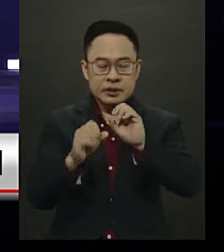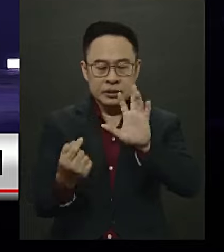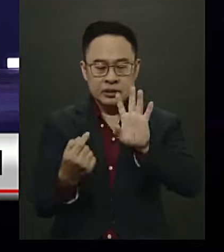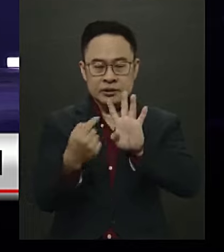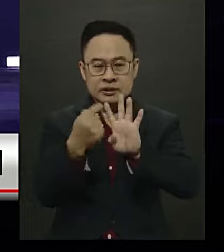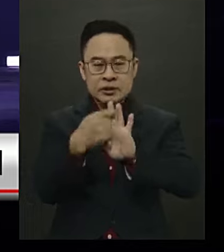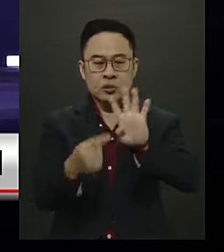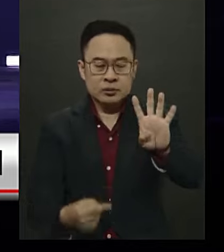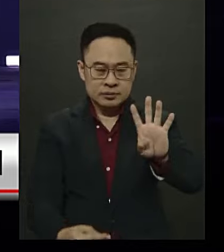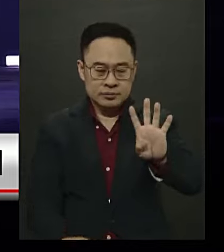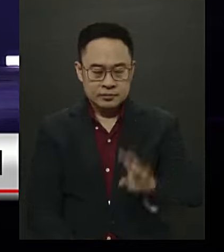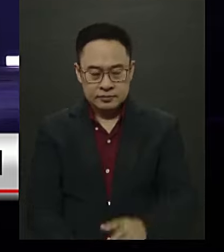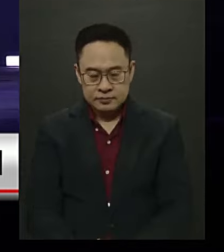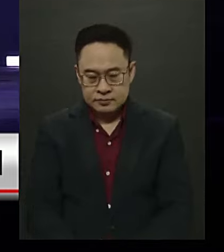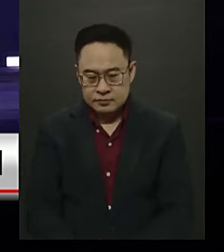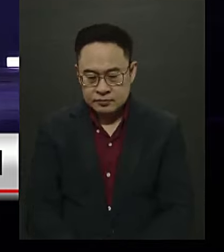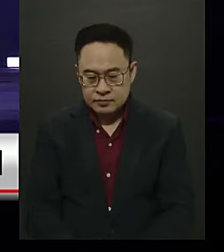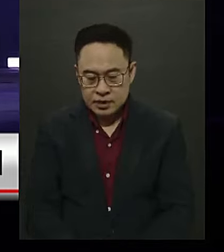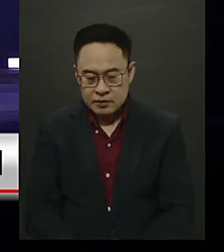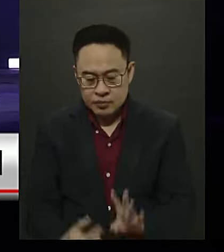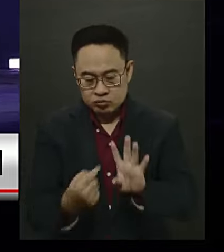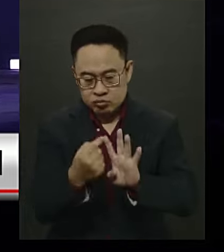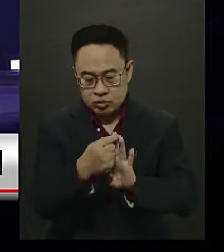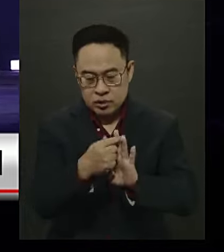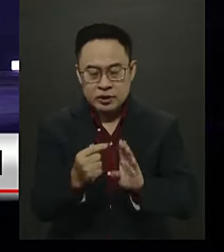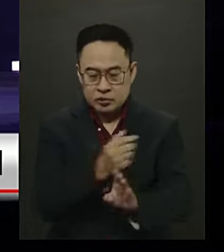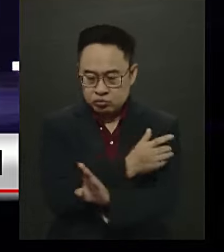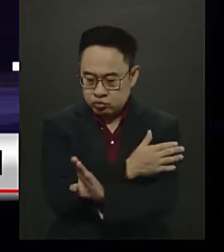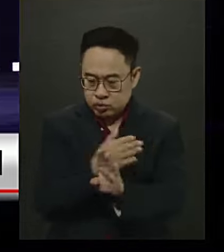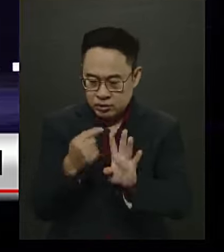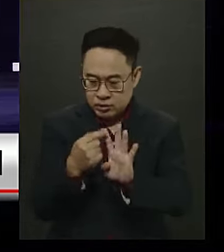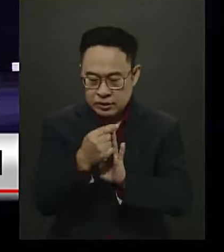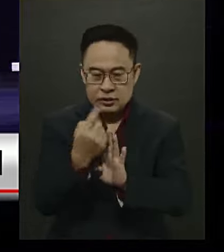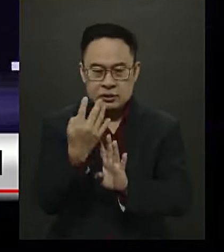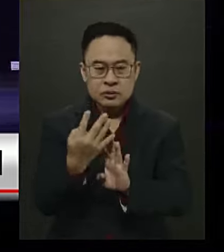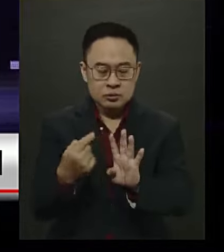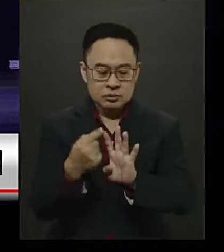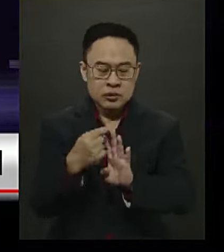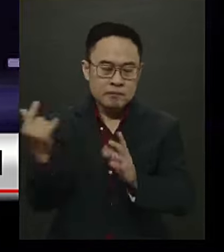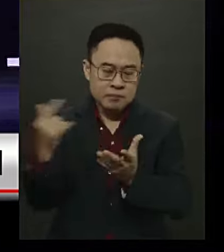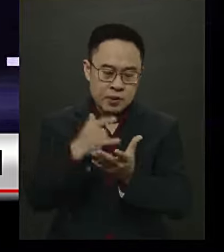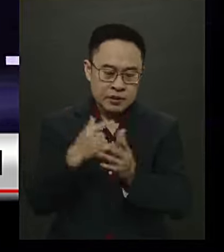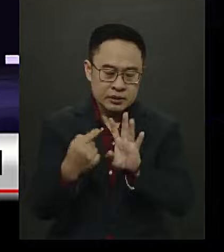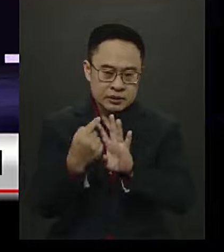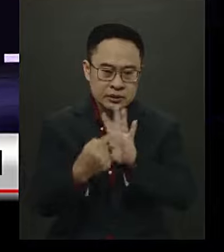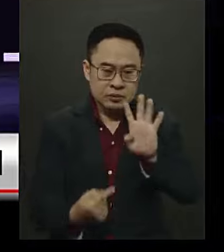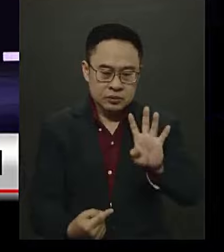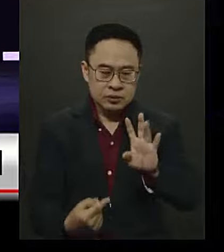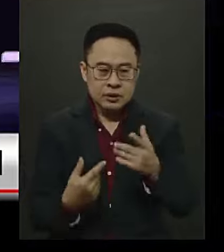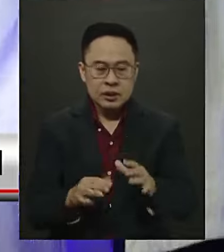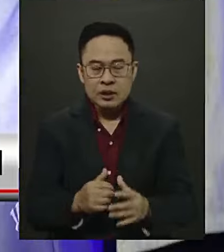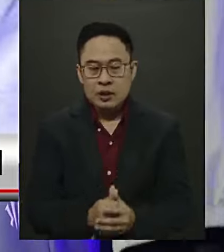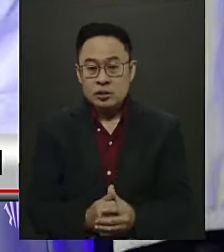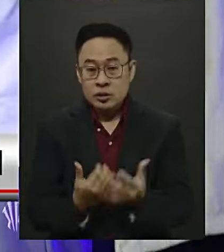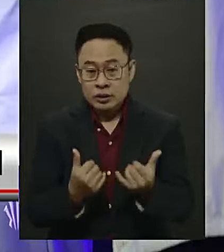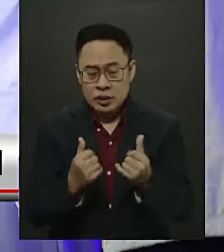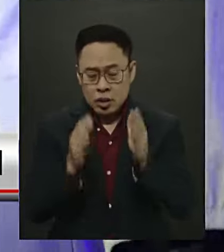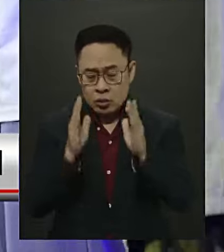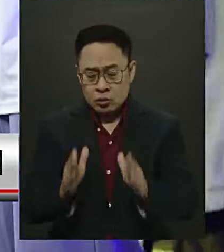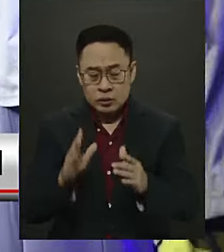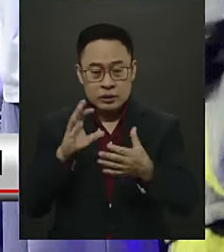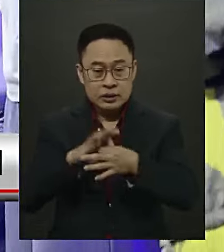4 นะคะก็เชื่อว่าหลังจากเนี้ยพอได้เห็นแล้วว่าตลาดบาสเกตบอล NBA บ้านเราเนี่ยค่อนข้างที่จะคึกคัก